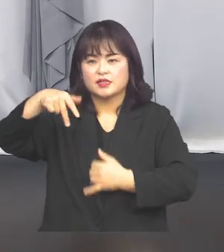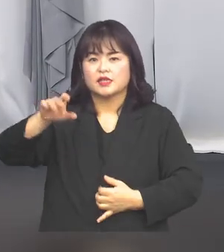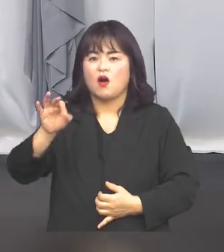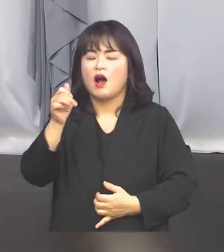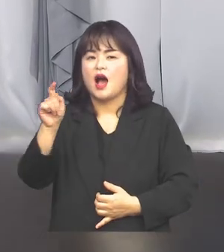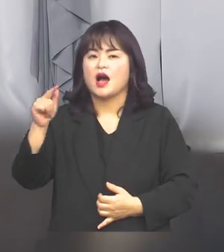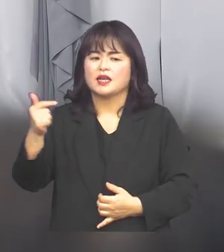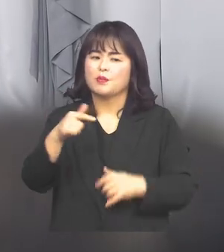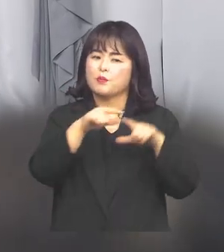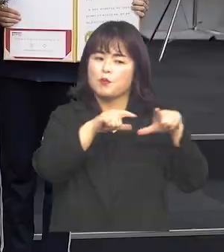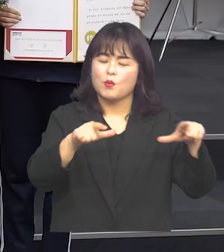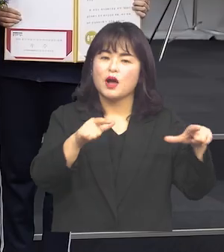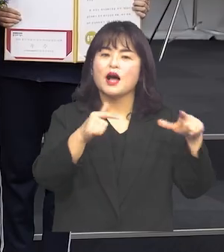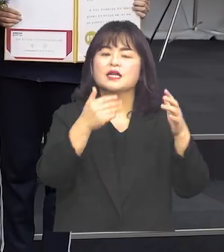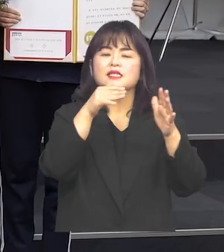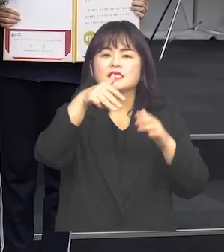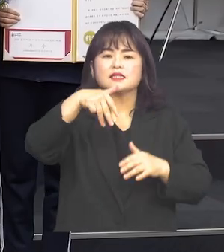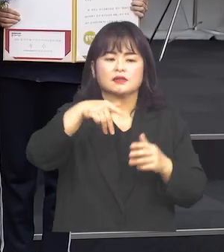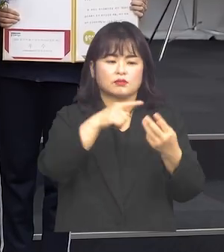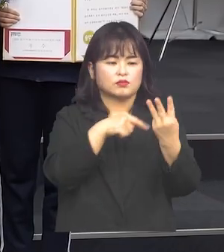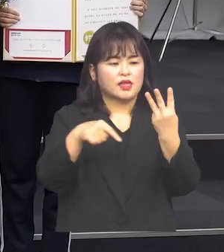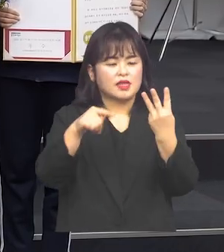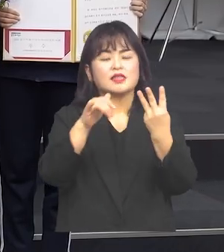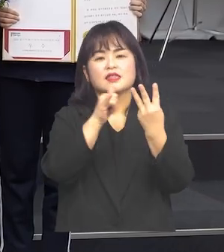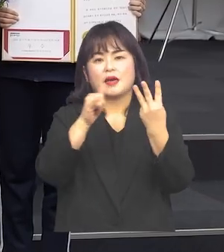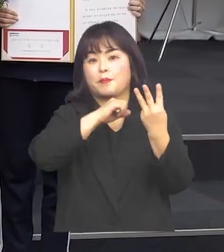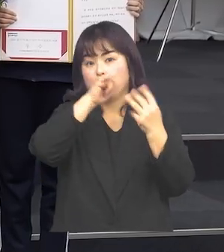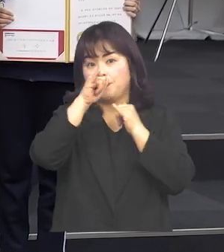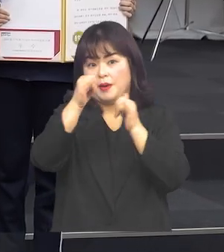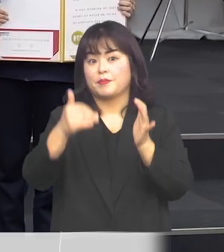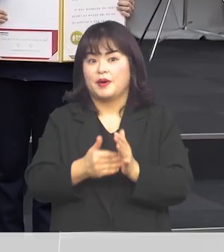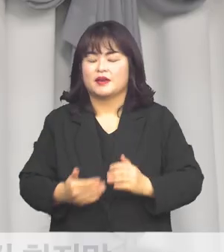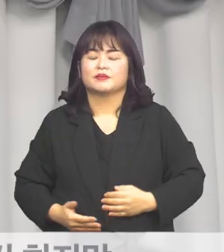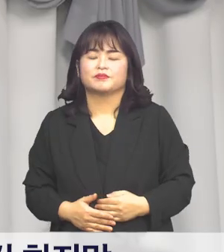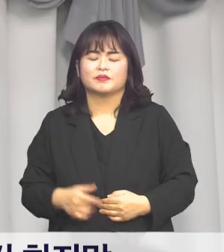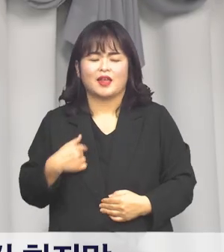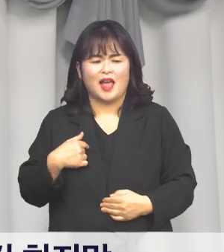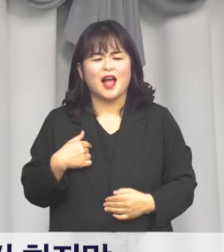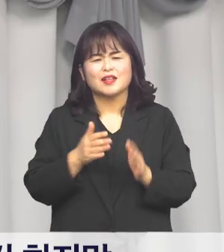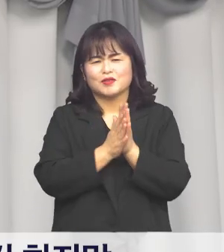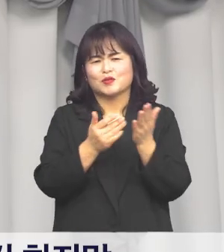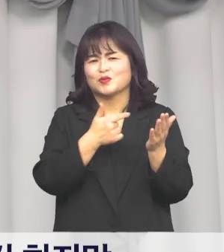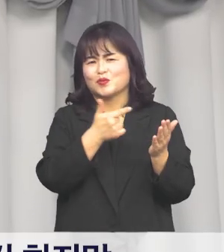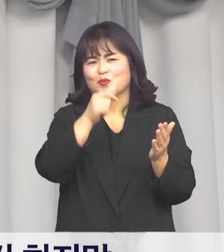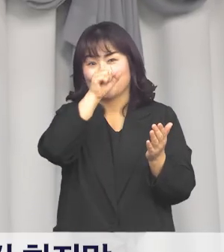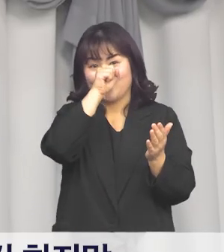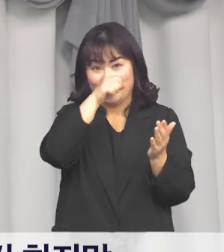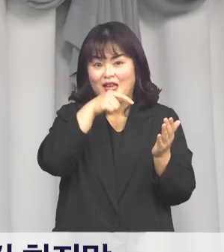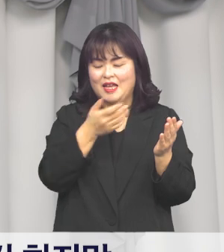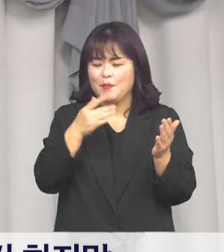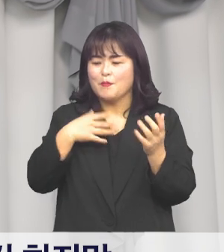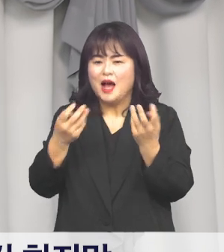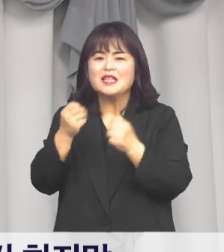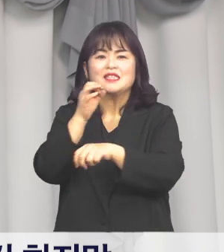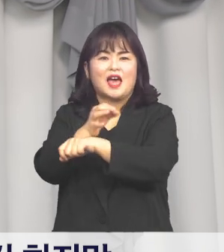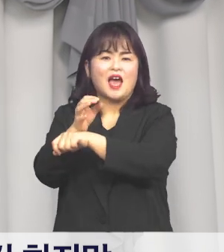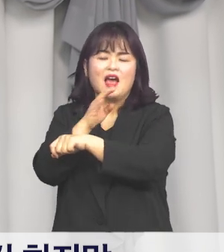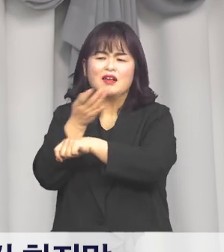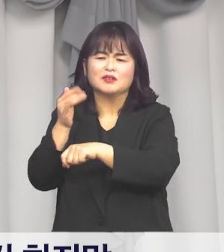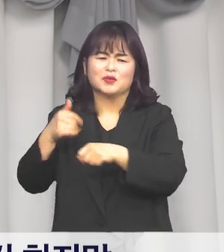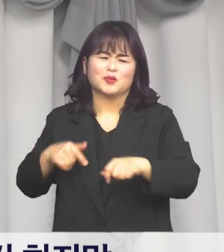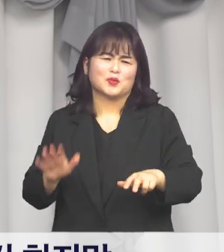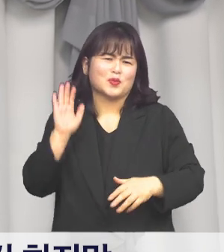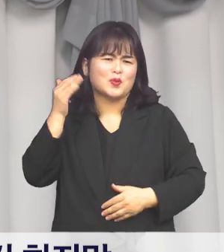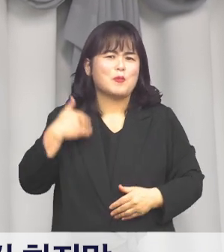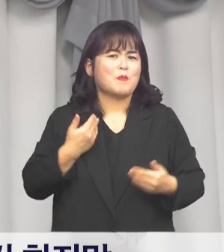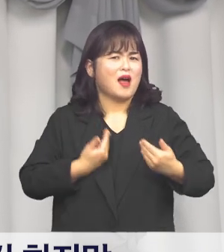전하린, 일반 부문의 김광욱 씨 등이 선정됐습니다. 저도 책을 꽤 좋아하고 많이 사고 하는데 워낙에